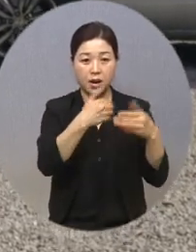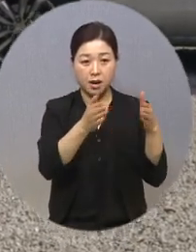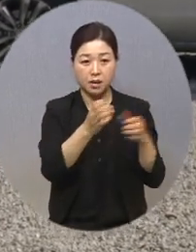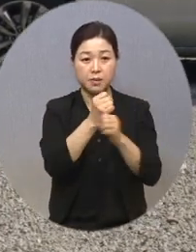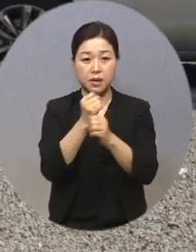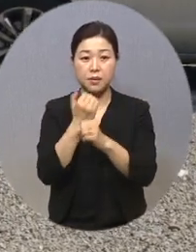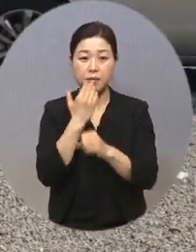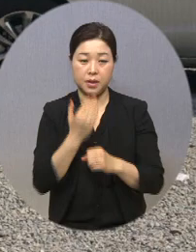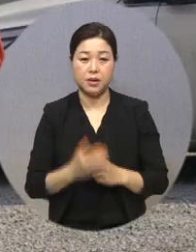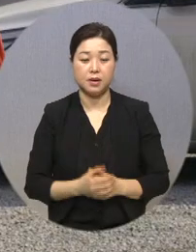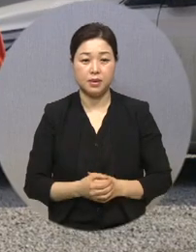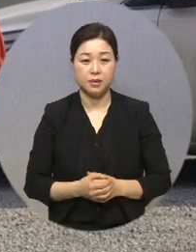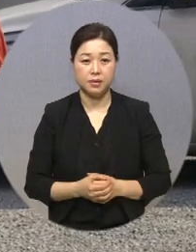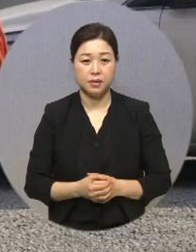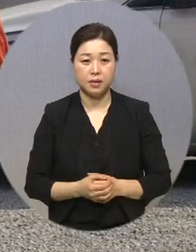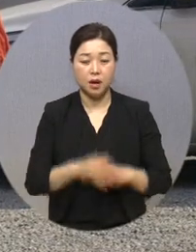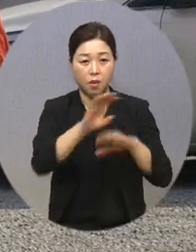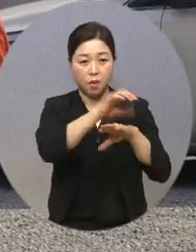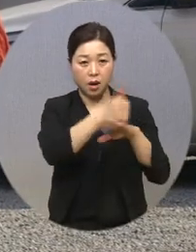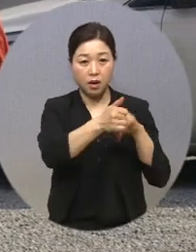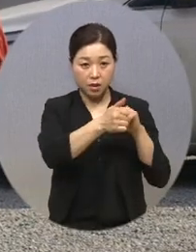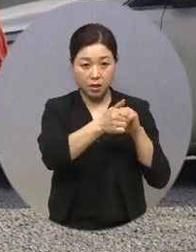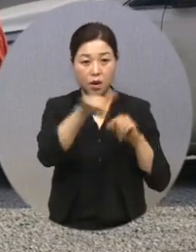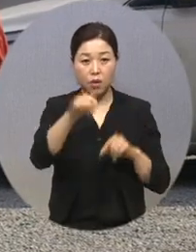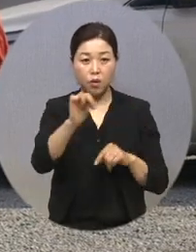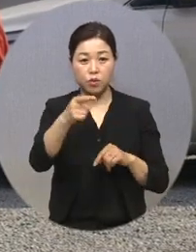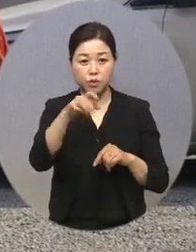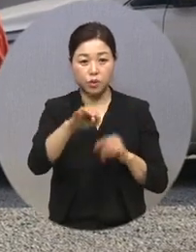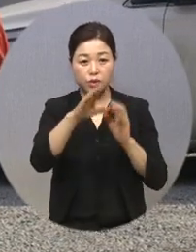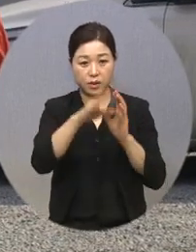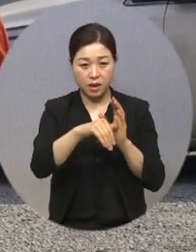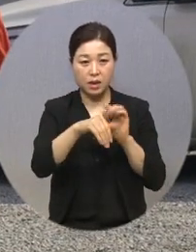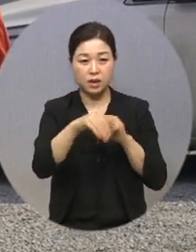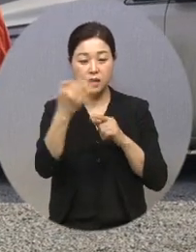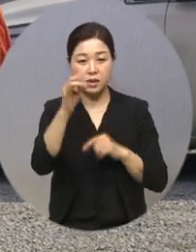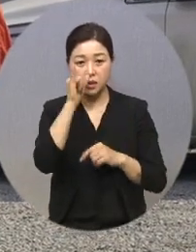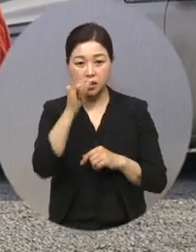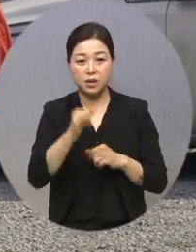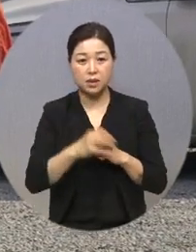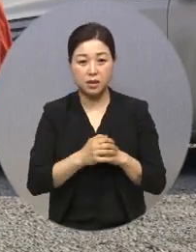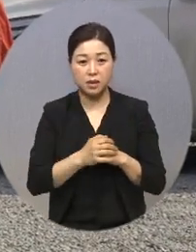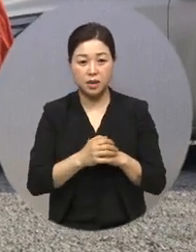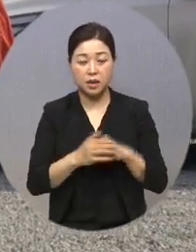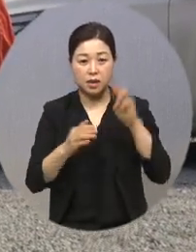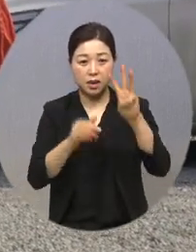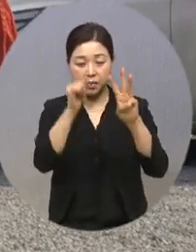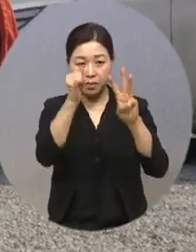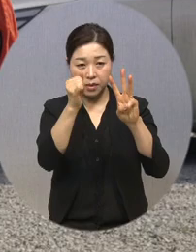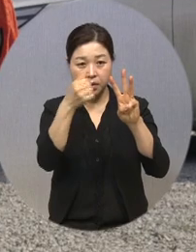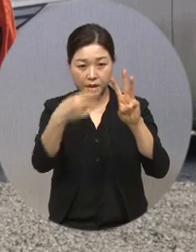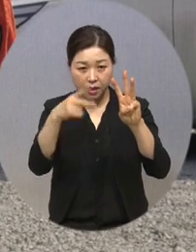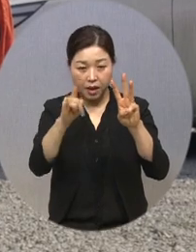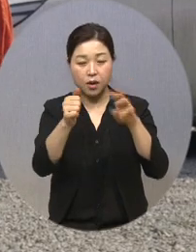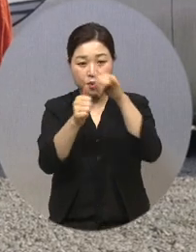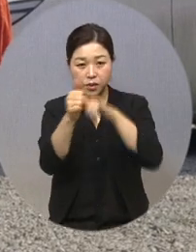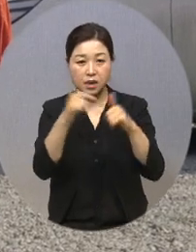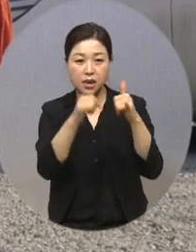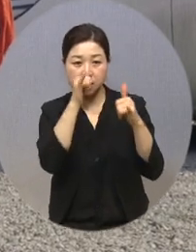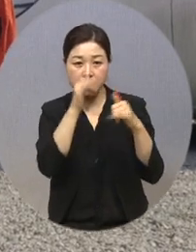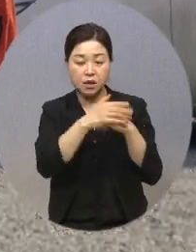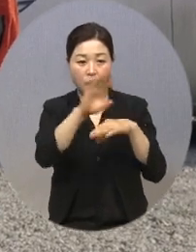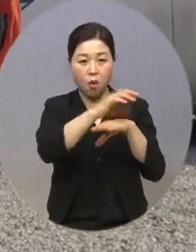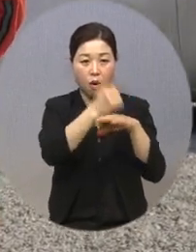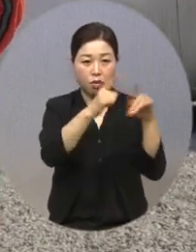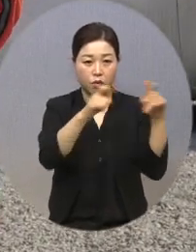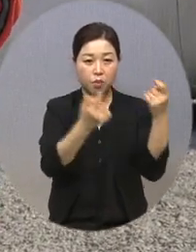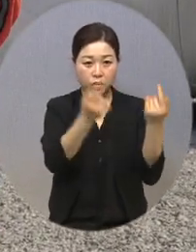있거든요. 예를 들어 가면 그 왕이 고종시대 때 인정을 해준 거예요. 3대 효자가 나왔으니 왕궁보다 더 칸을 많이 지어도 용서할